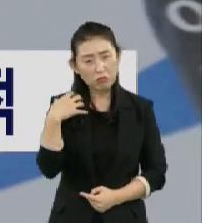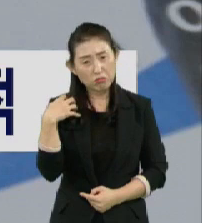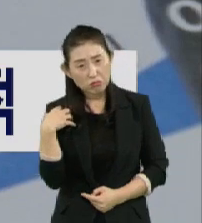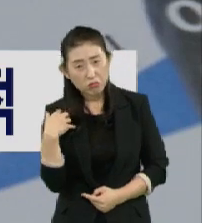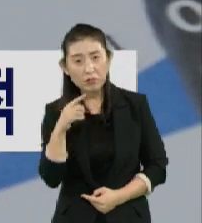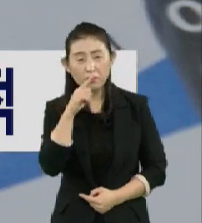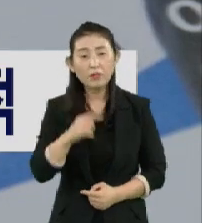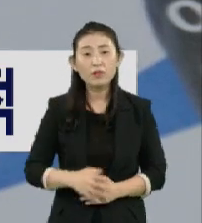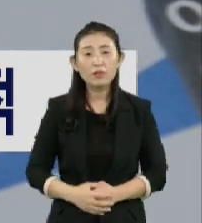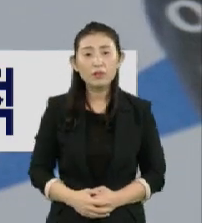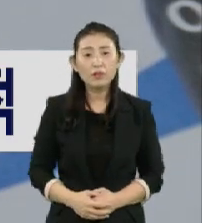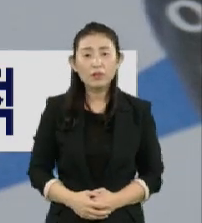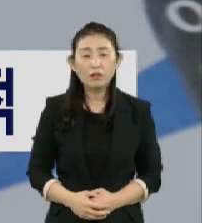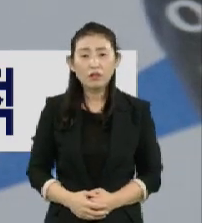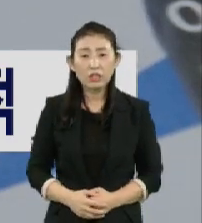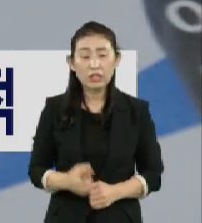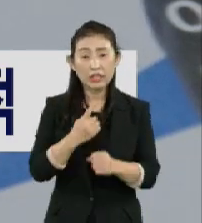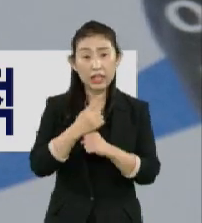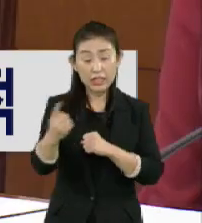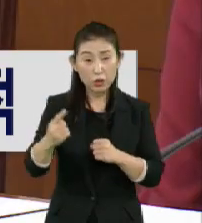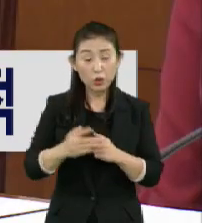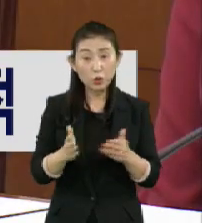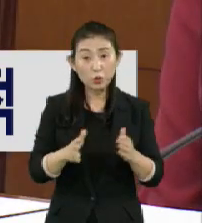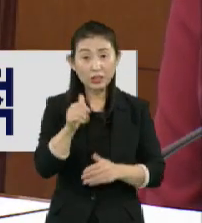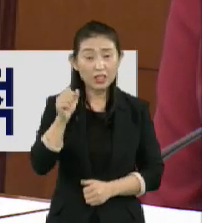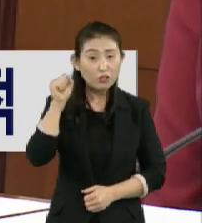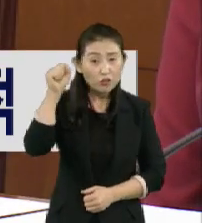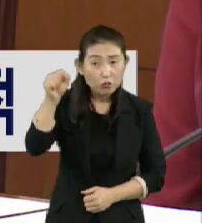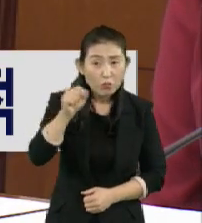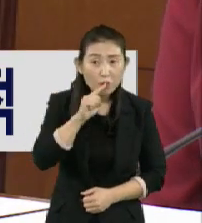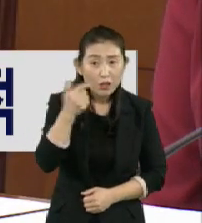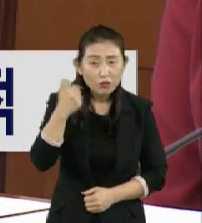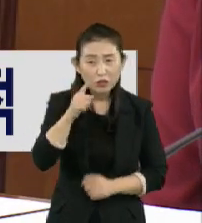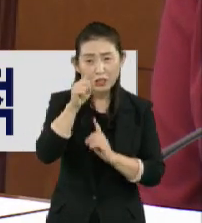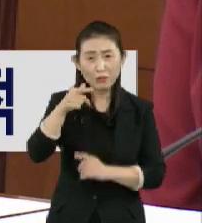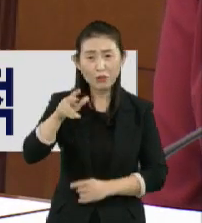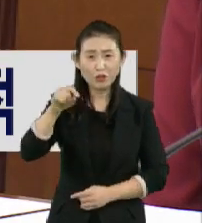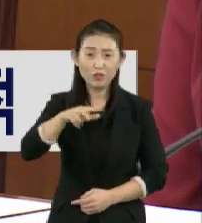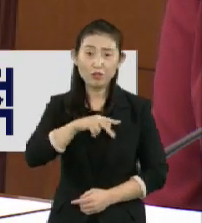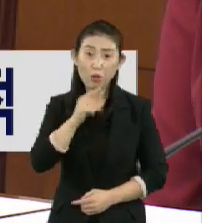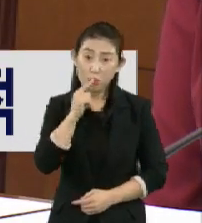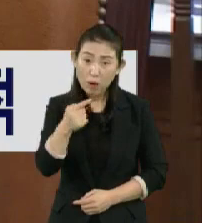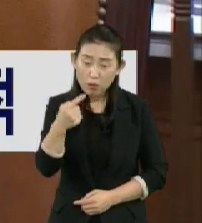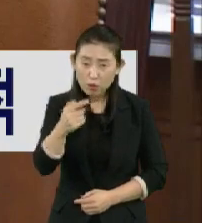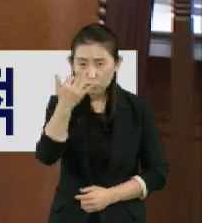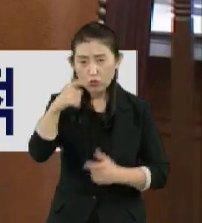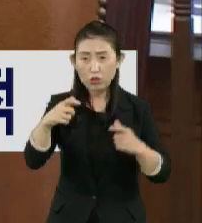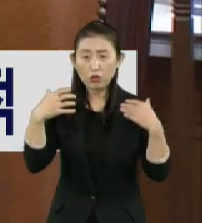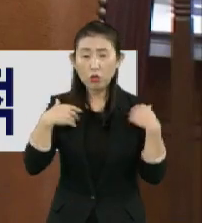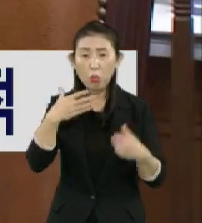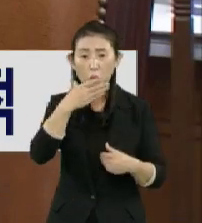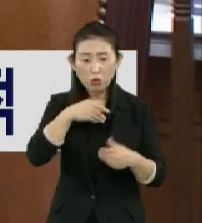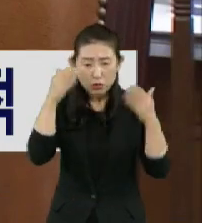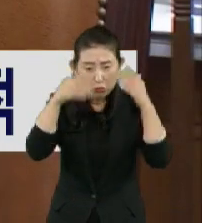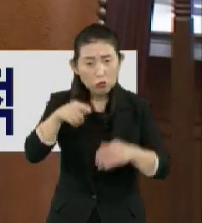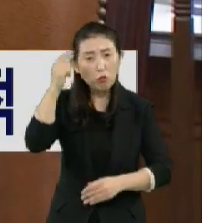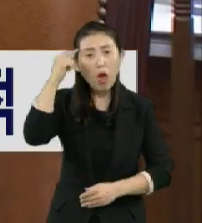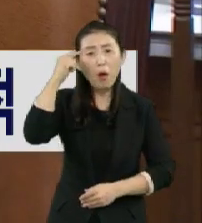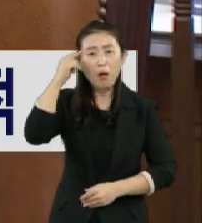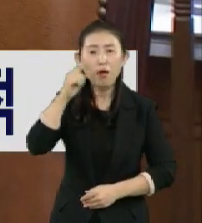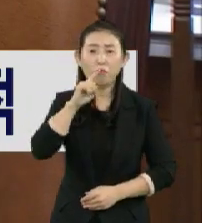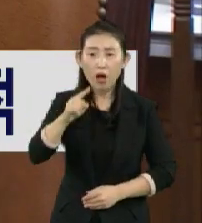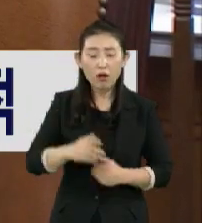것이라고 지적했습니다. 특히 내년 도지사 출마가 거론되는 이명수 의원은 충남도는 복지만 하냐며 날을